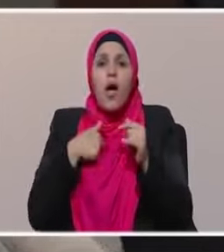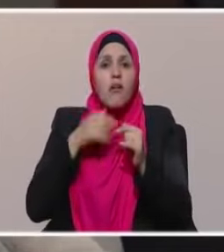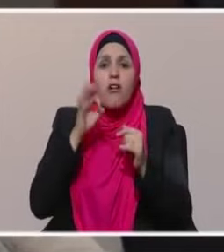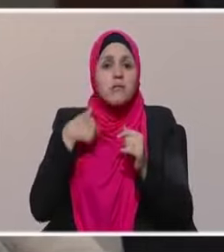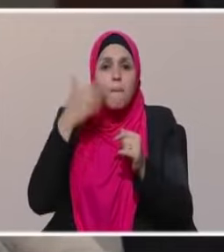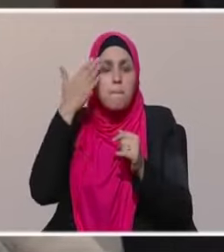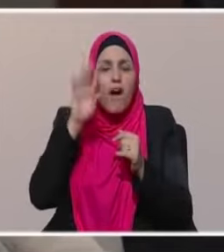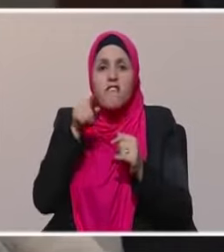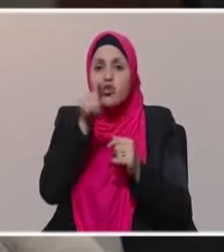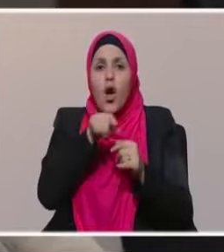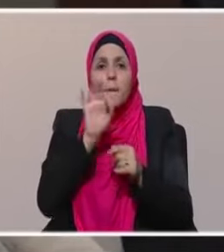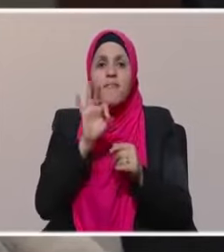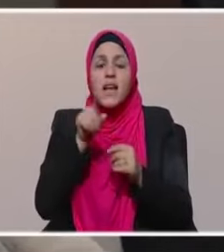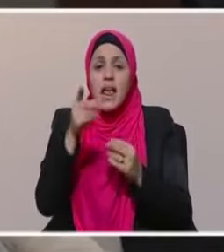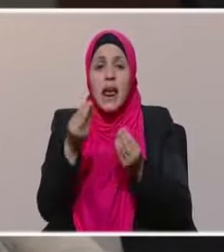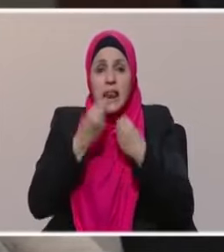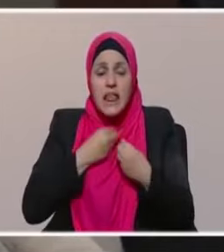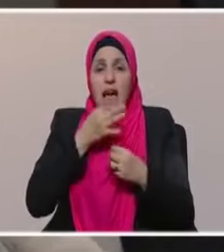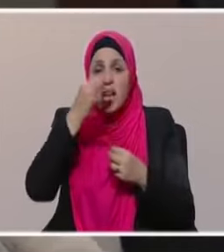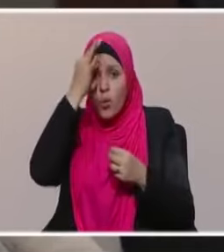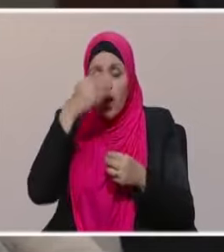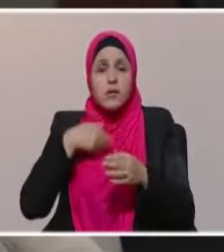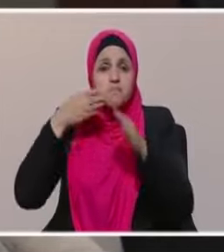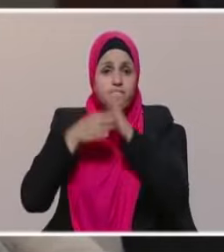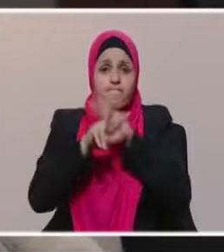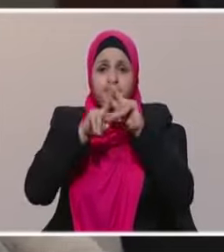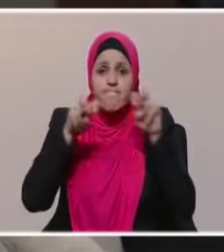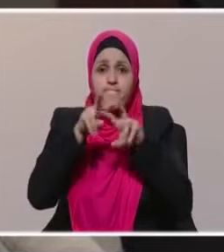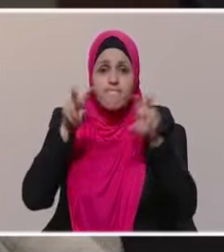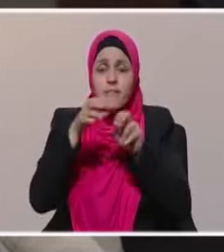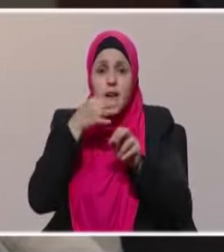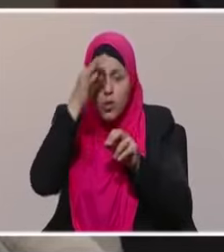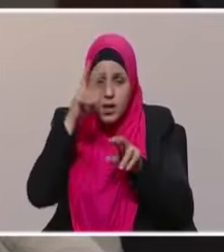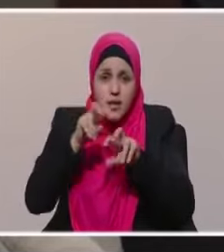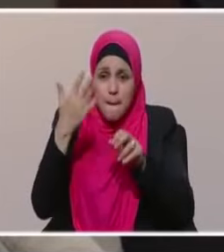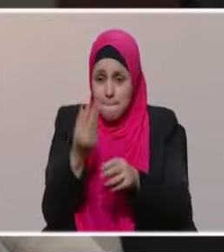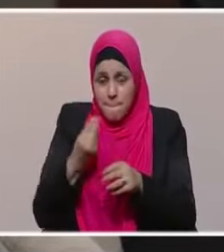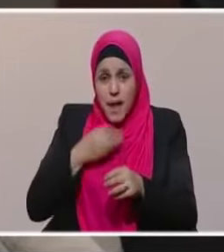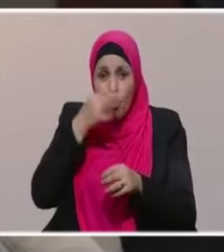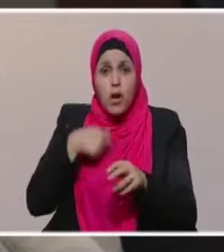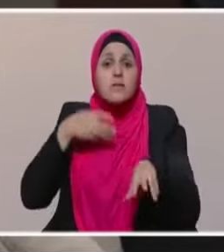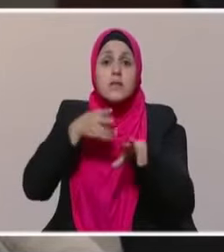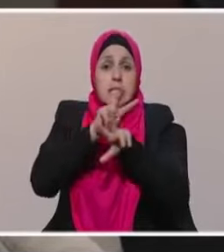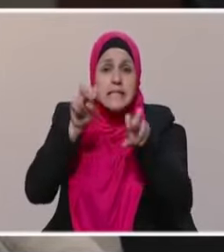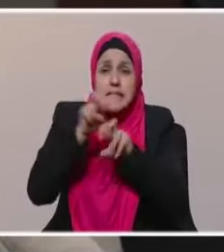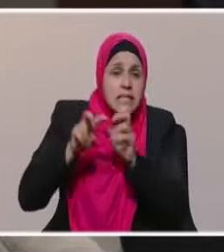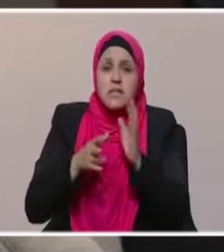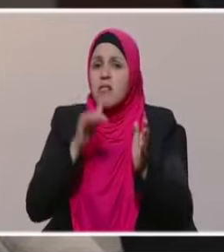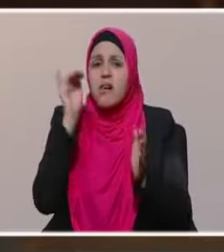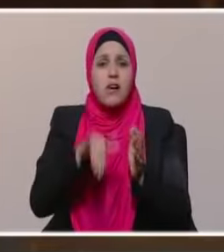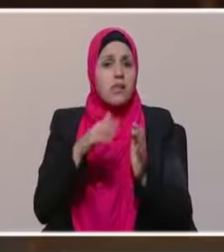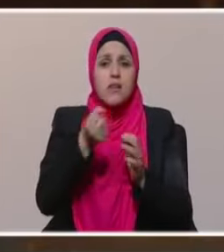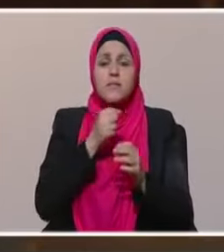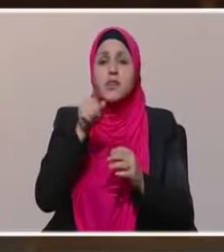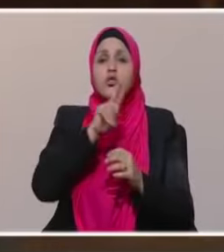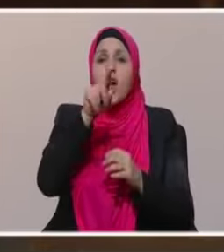عنهم حاجة، وهي حتى ادتنا عنوان، نزلنا بحث ميداني في المكان اللي هي ادتنا العنوان عليه، وما قدرناش نوصل ليهم خالص.